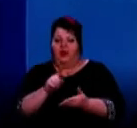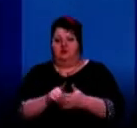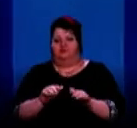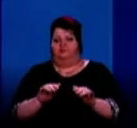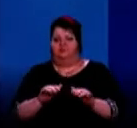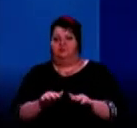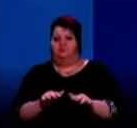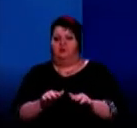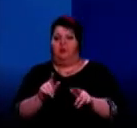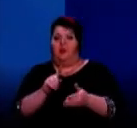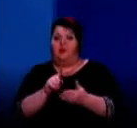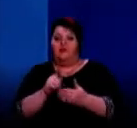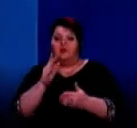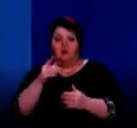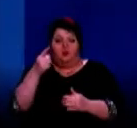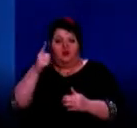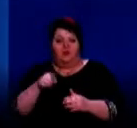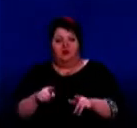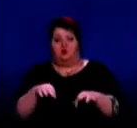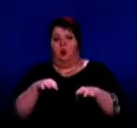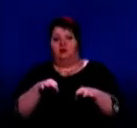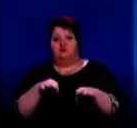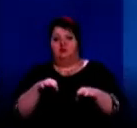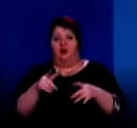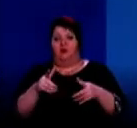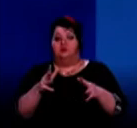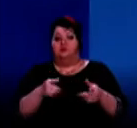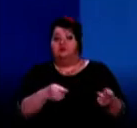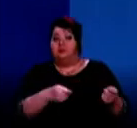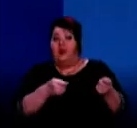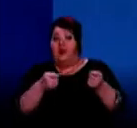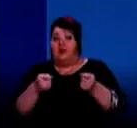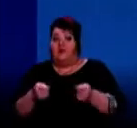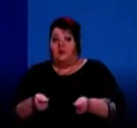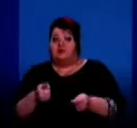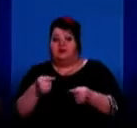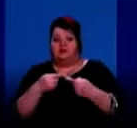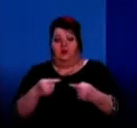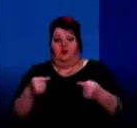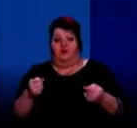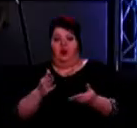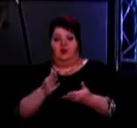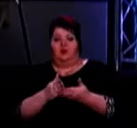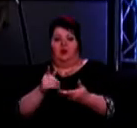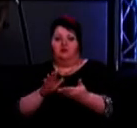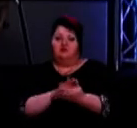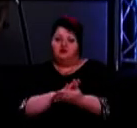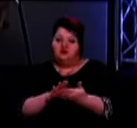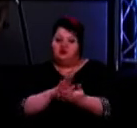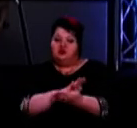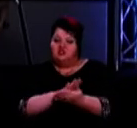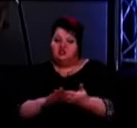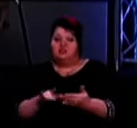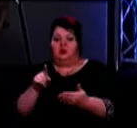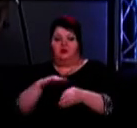бути впевнені в тому, що транспортний засіб, який буде перевозити цей товар, є обробленим, є чистим і